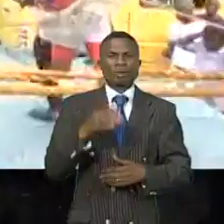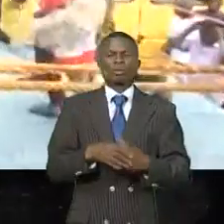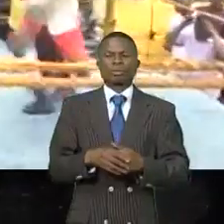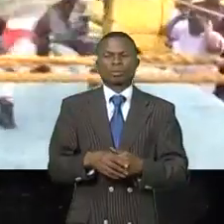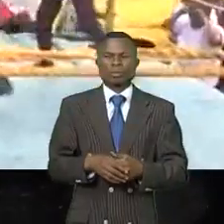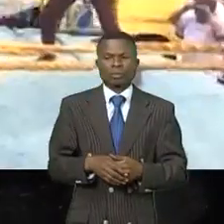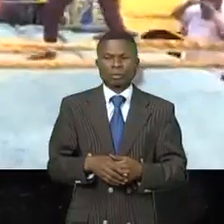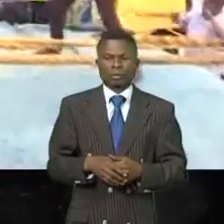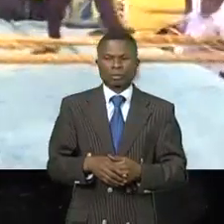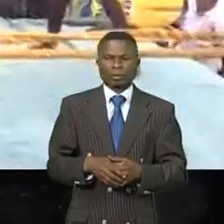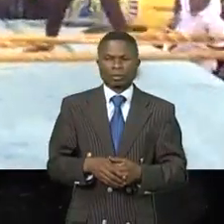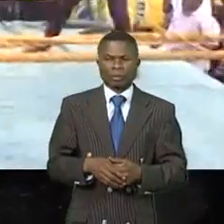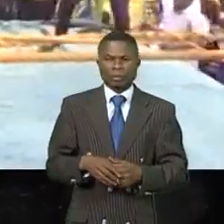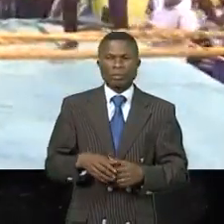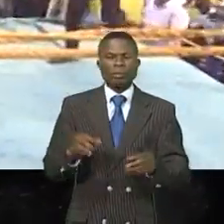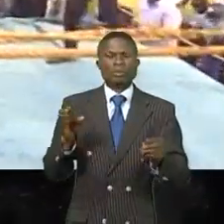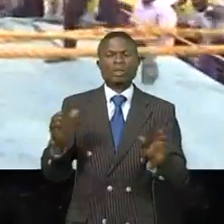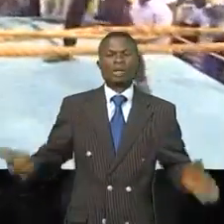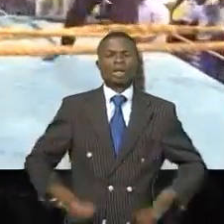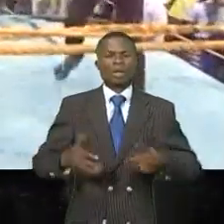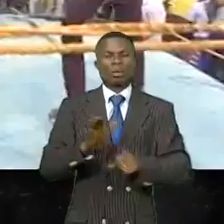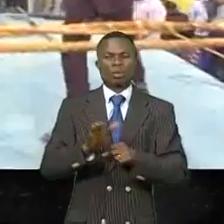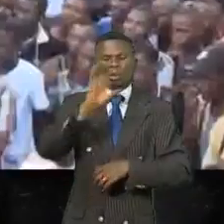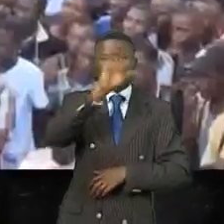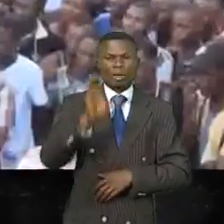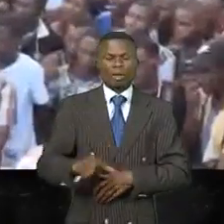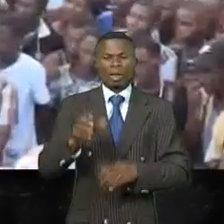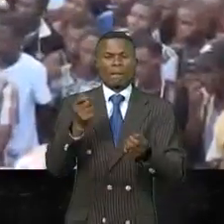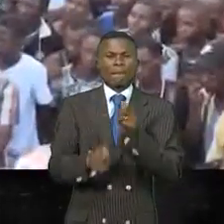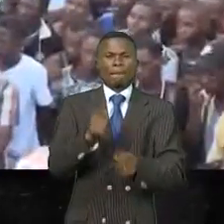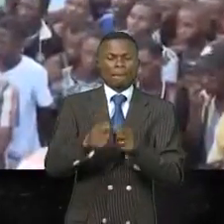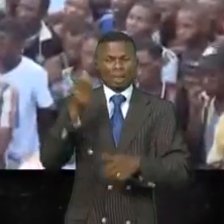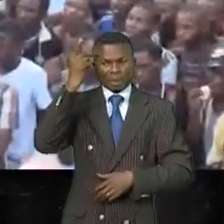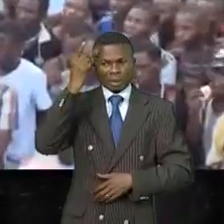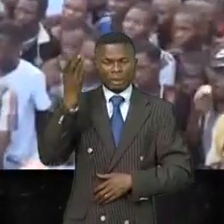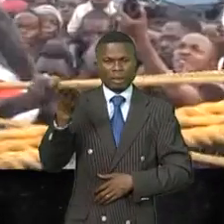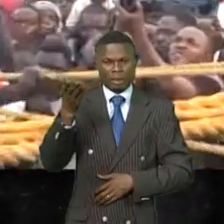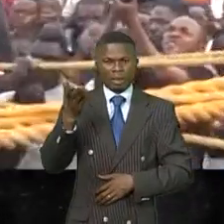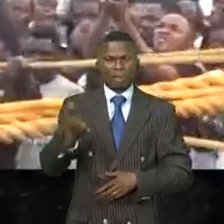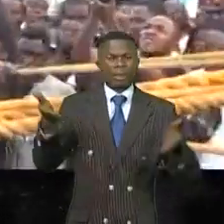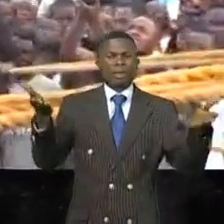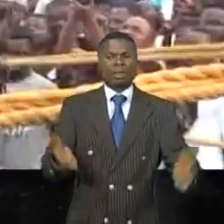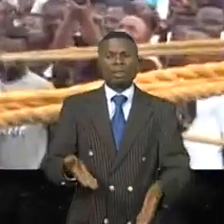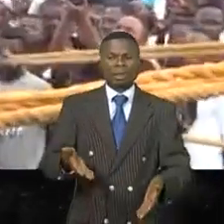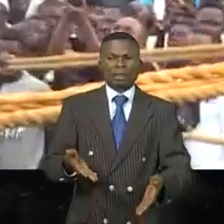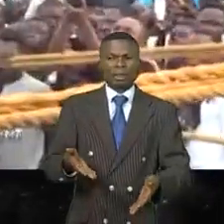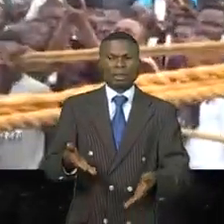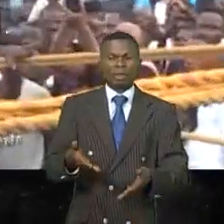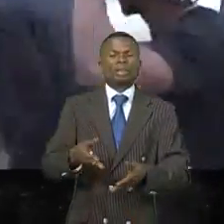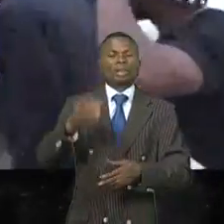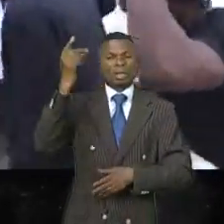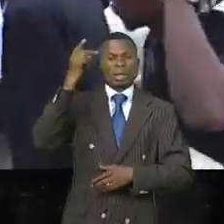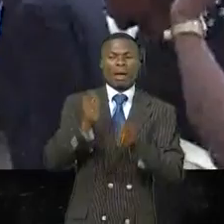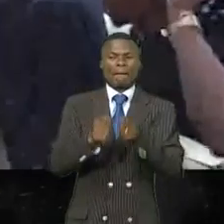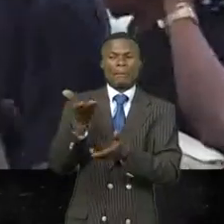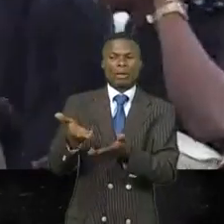Une ambiance assez particulière a régné ce week-end dans la commune de Matete, à Kinshasa, suite à la présence dans cette partie de la